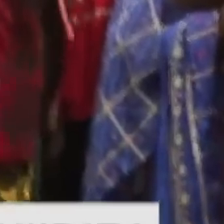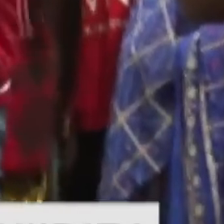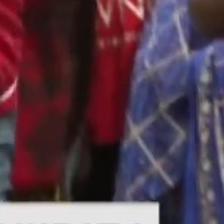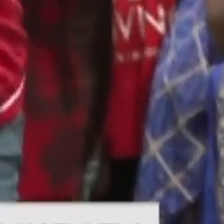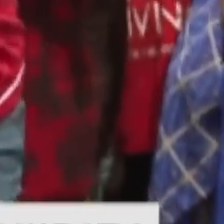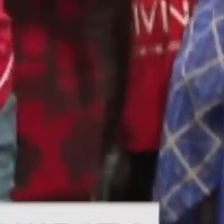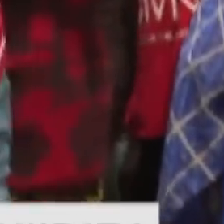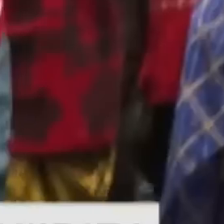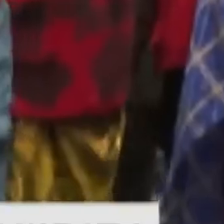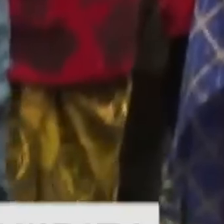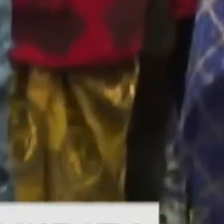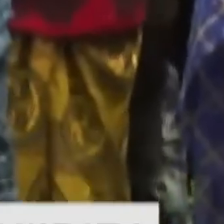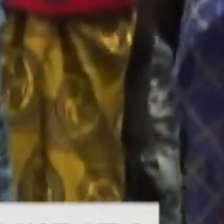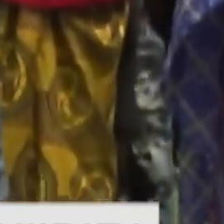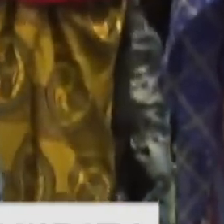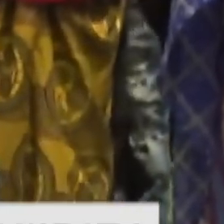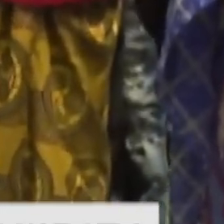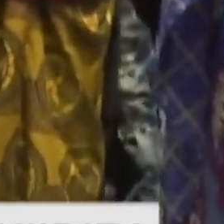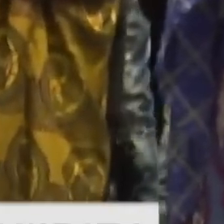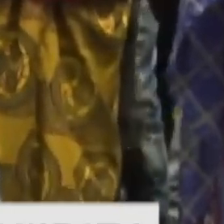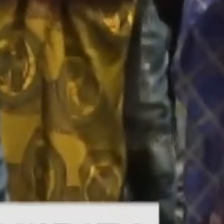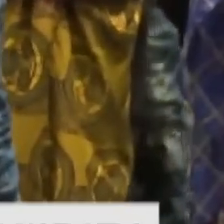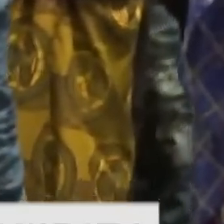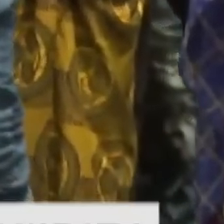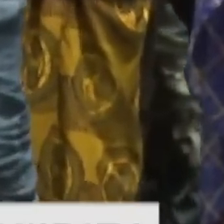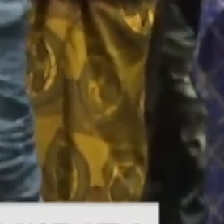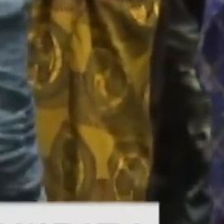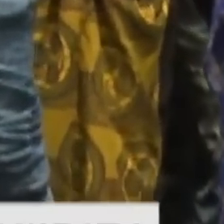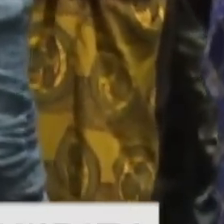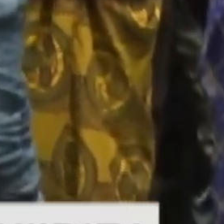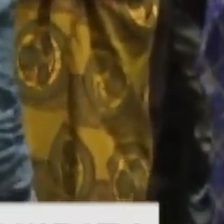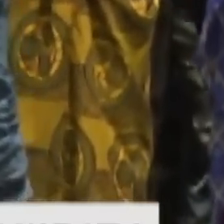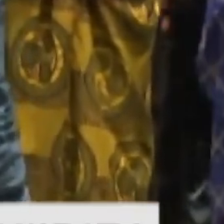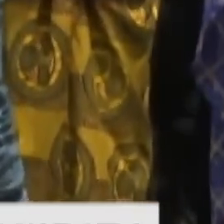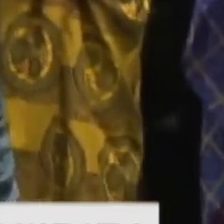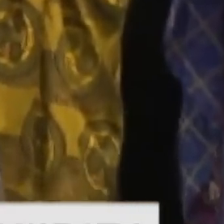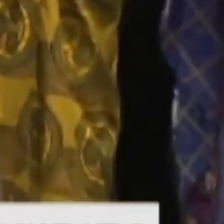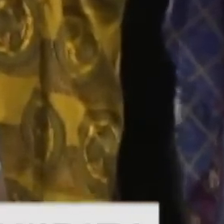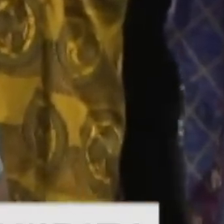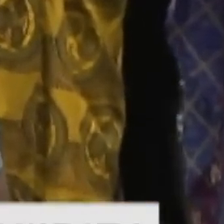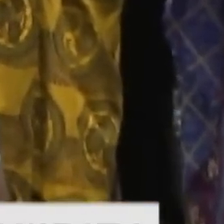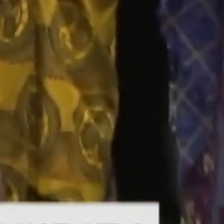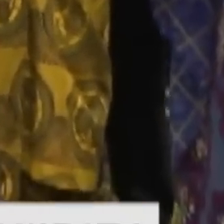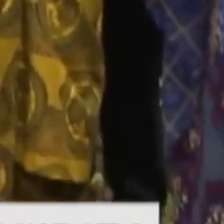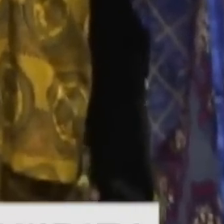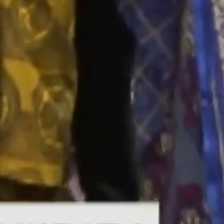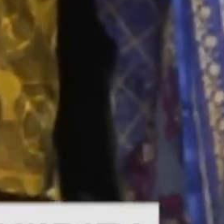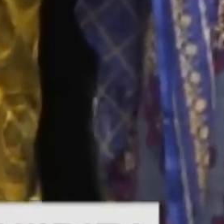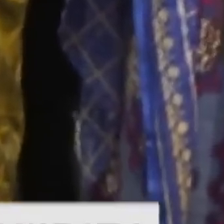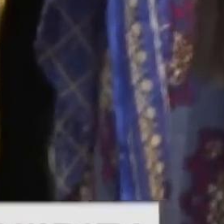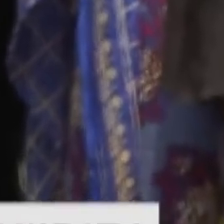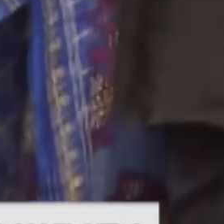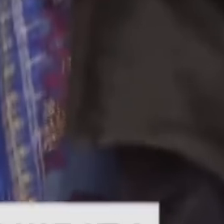atandatu mbere yo guhitanwa n'ibiza uyu mugabo yagerageje kurokora umugore n'umwana ariko birangira ashoboye gutabara umwana